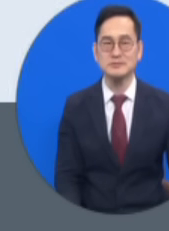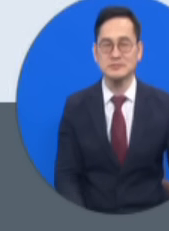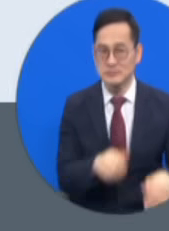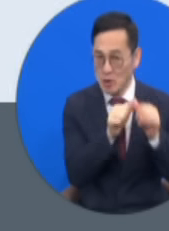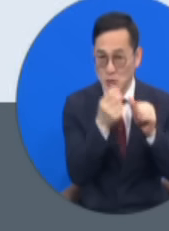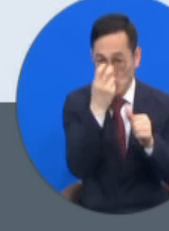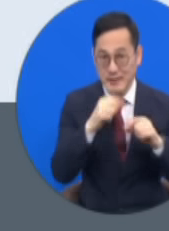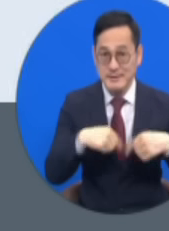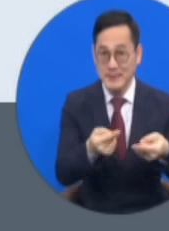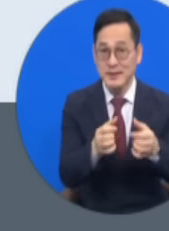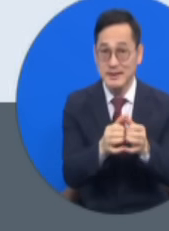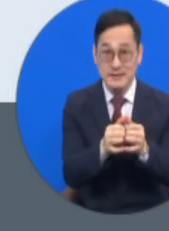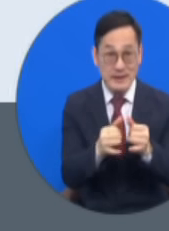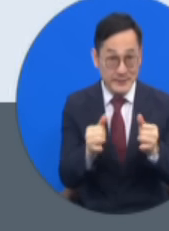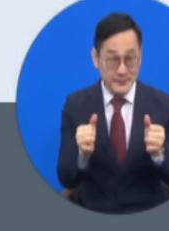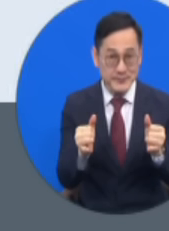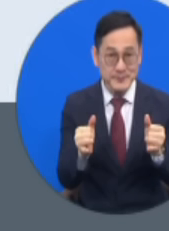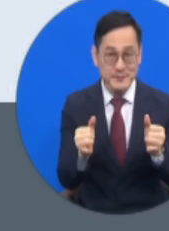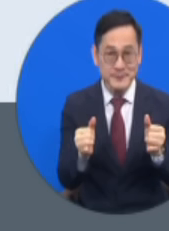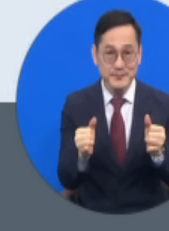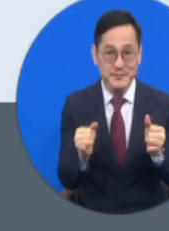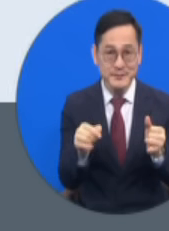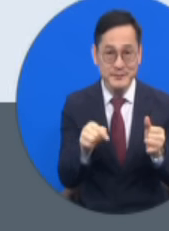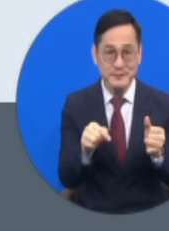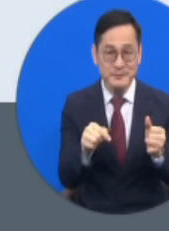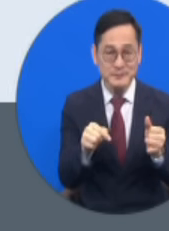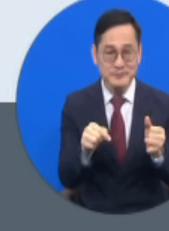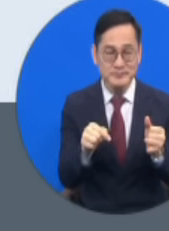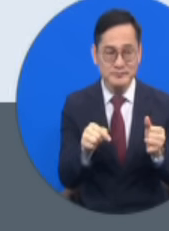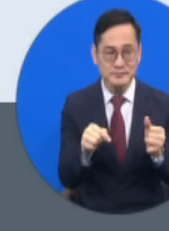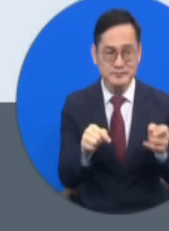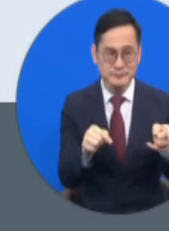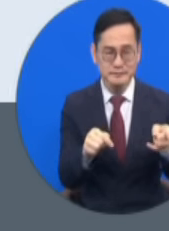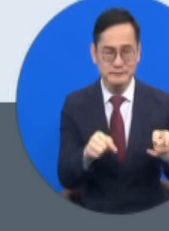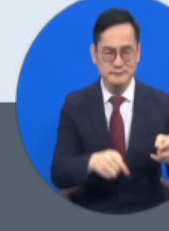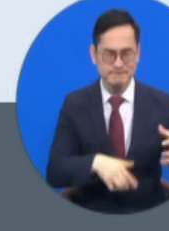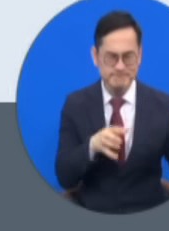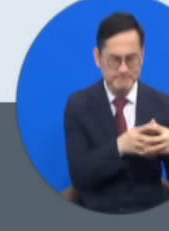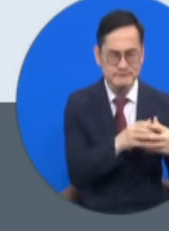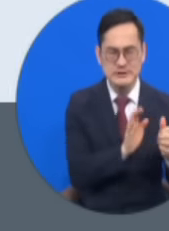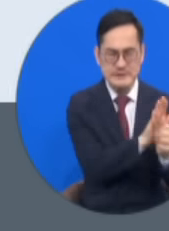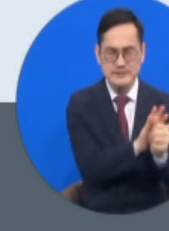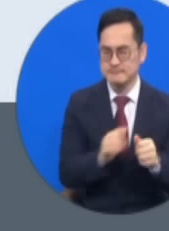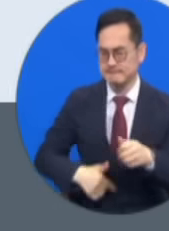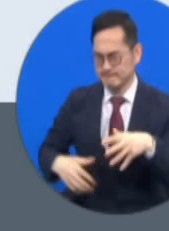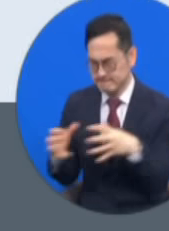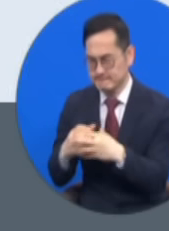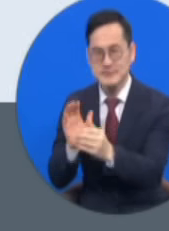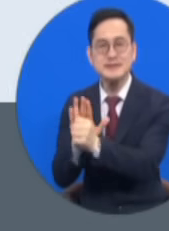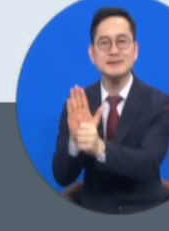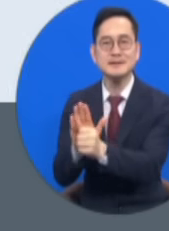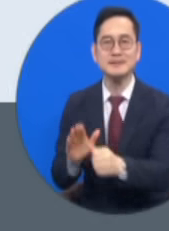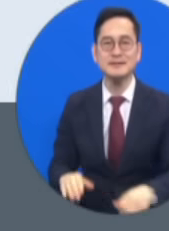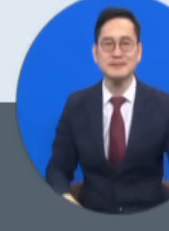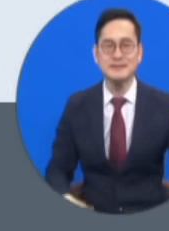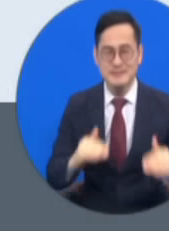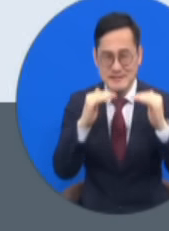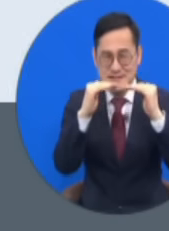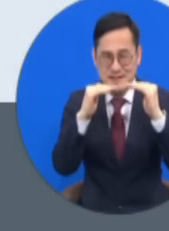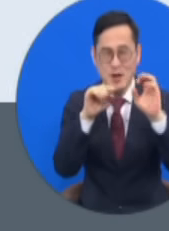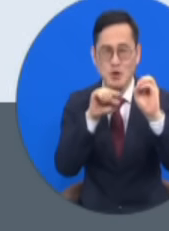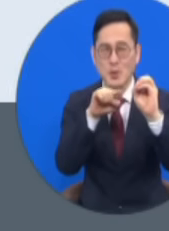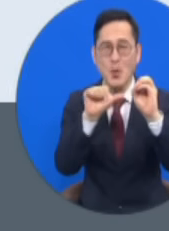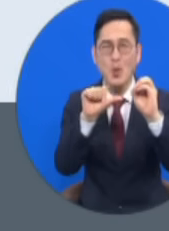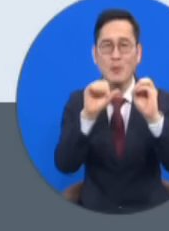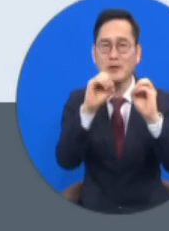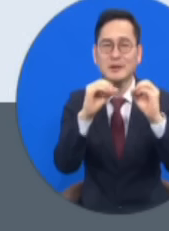여론조사에 참여한 참여자들이 양쪽 후보에게 총 결집해 있다라고 봐도 될 정도. 0.5%포인트